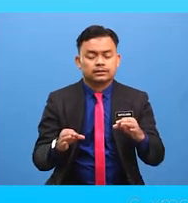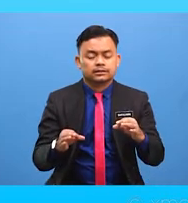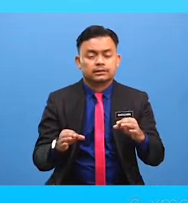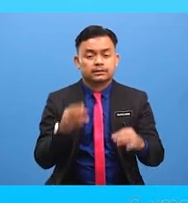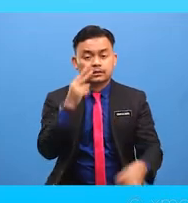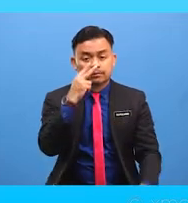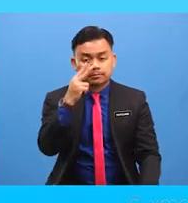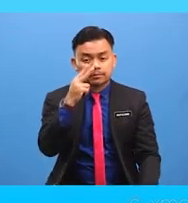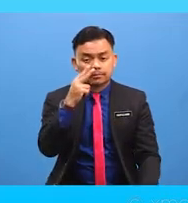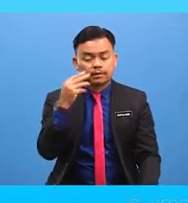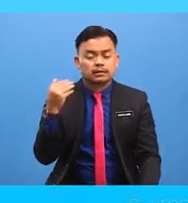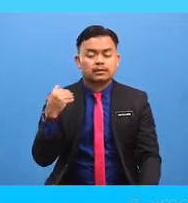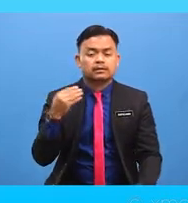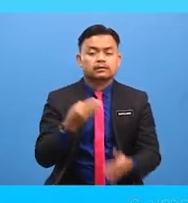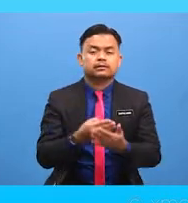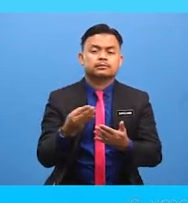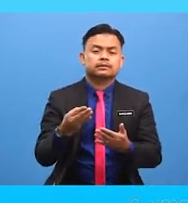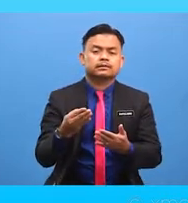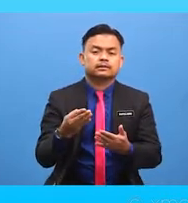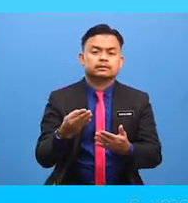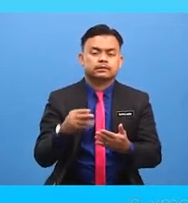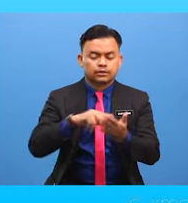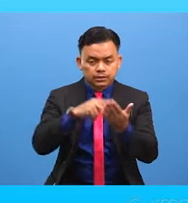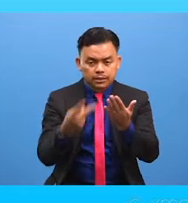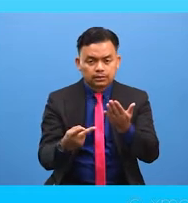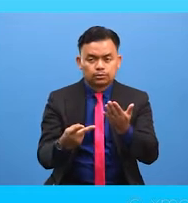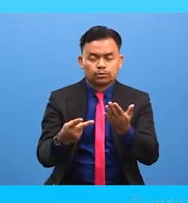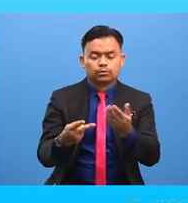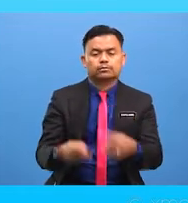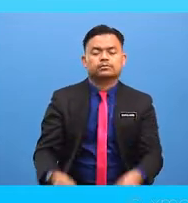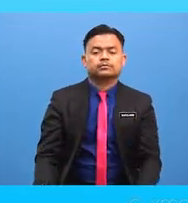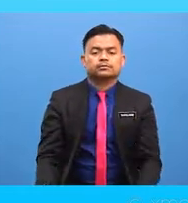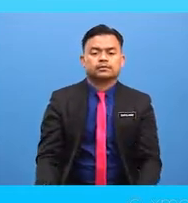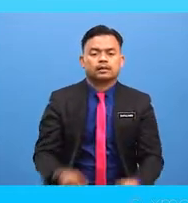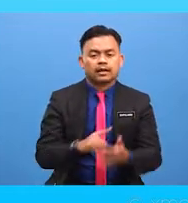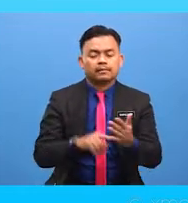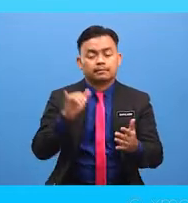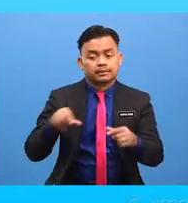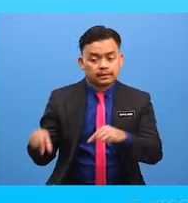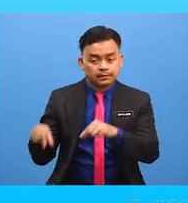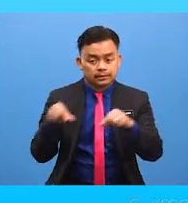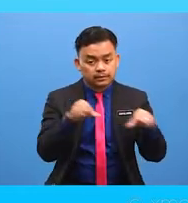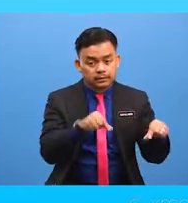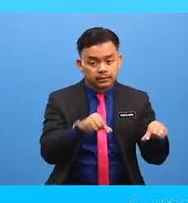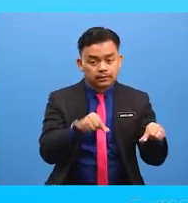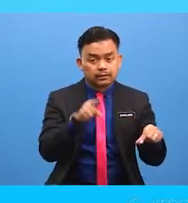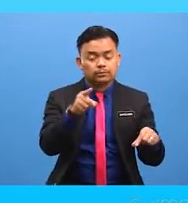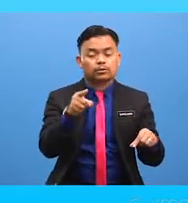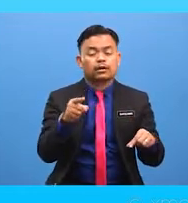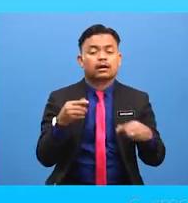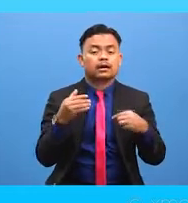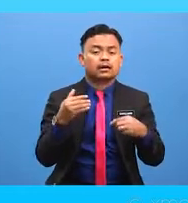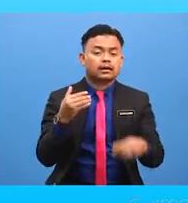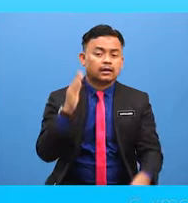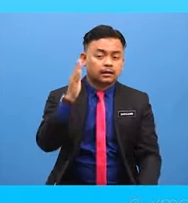ke arah kamu, apakah agaknya gerak balas spontan yang akan kamu lakukan? Ya, kamu mungkin bergerak